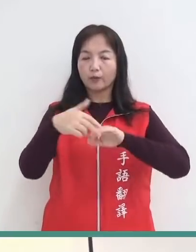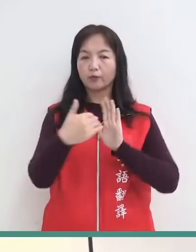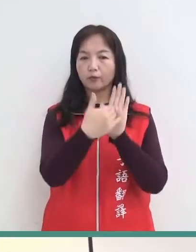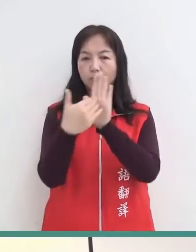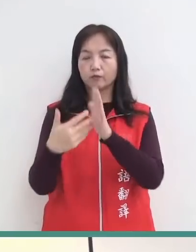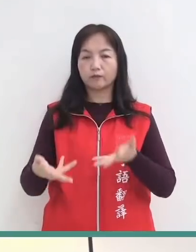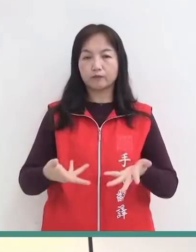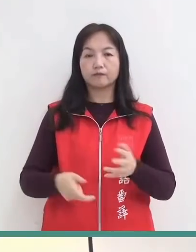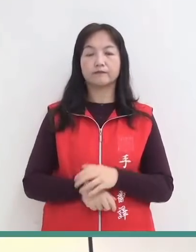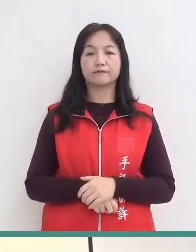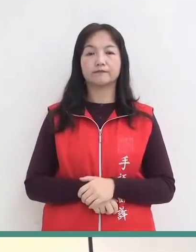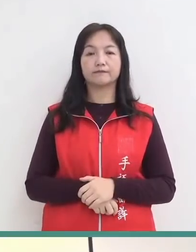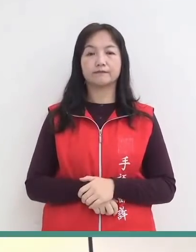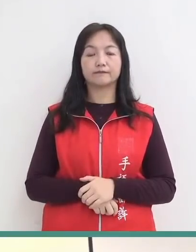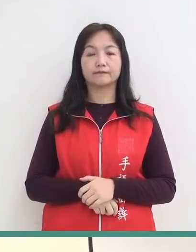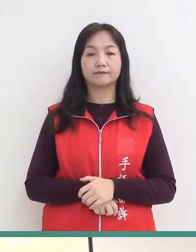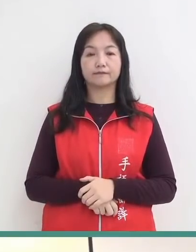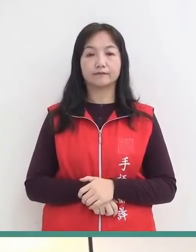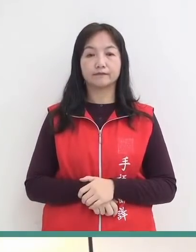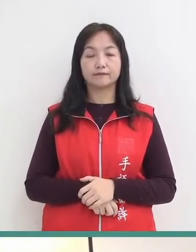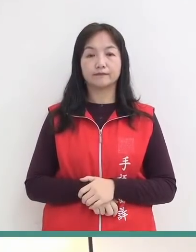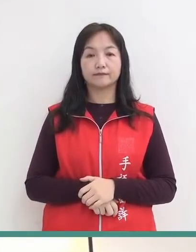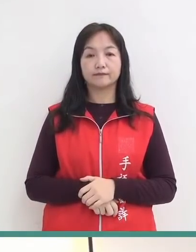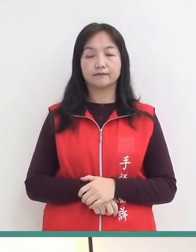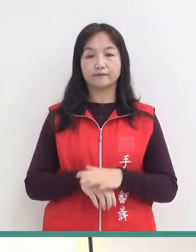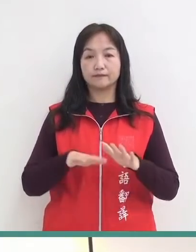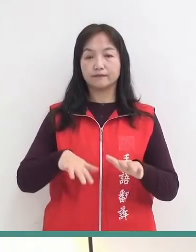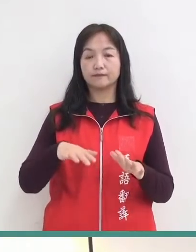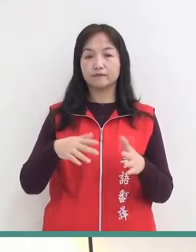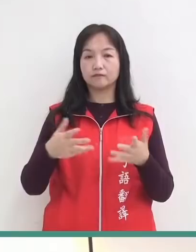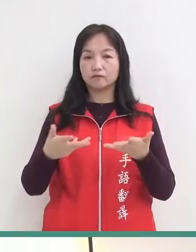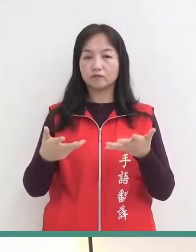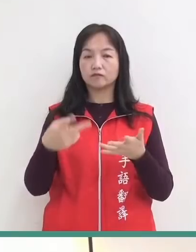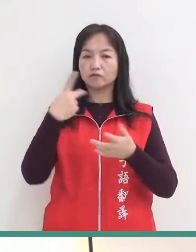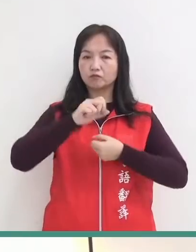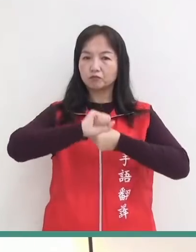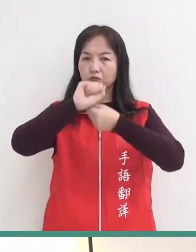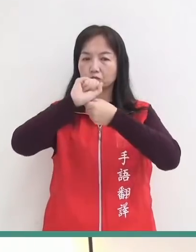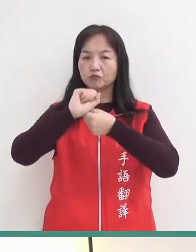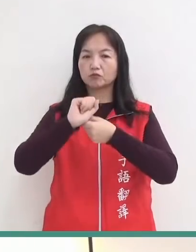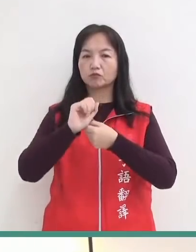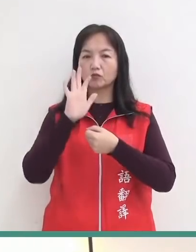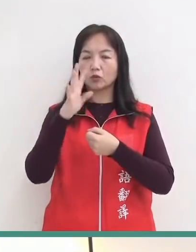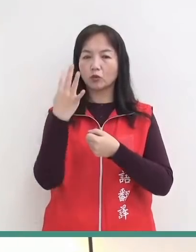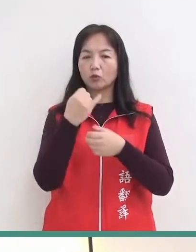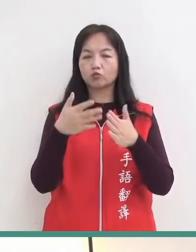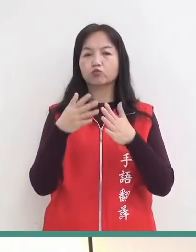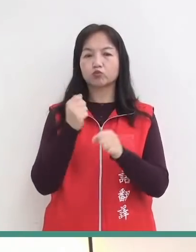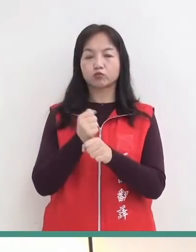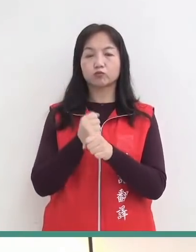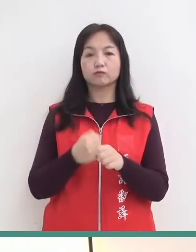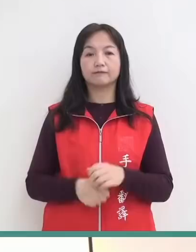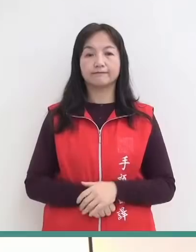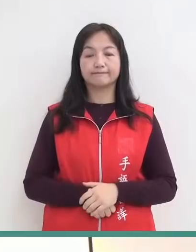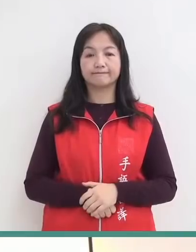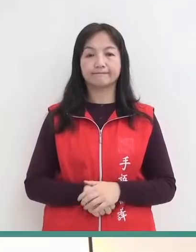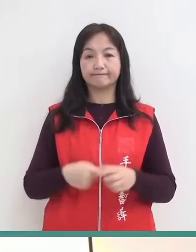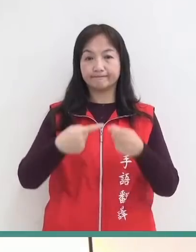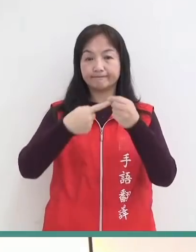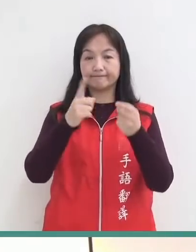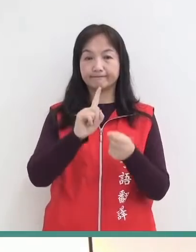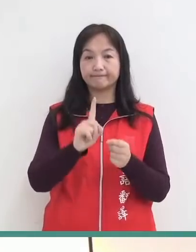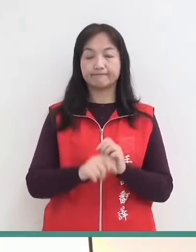为。那么这个部分大概还会增加几个部分的工作。第一个